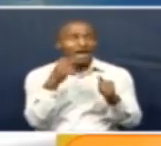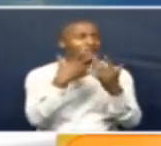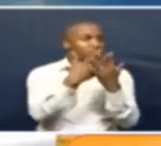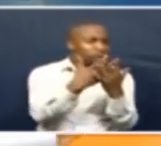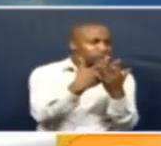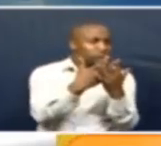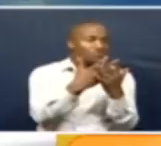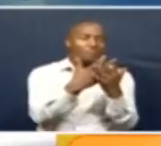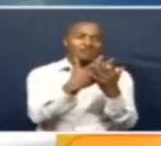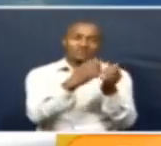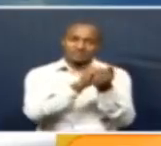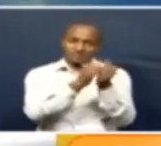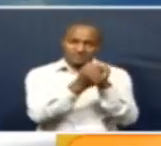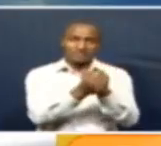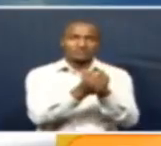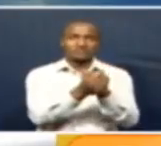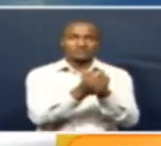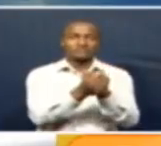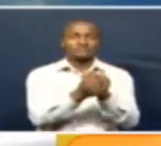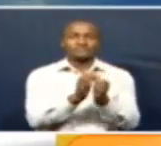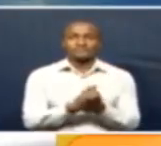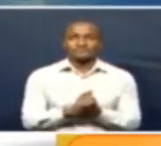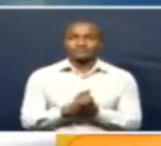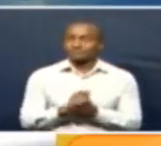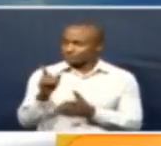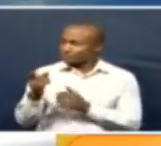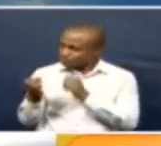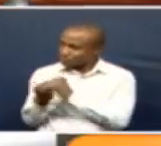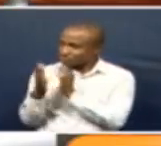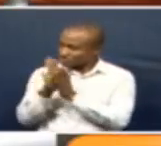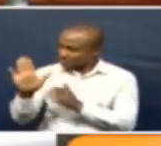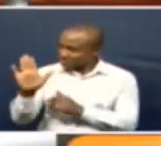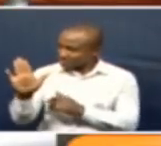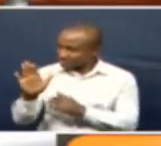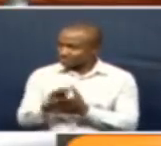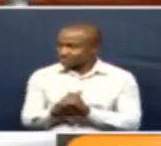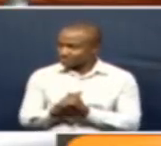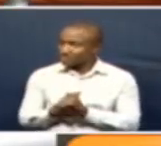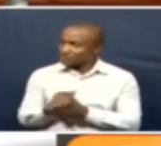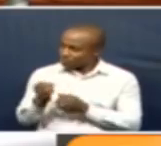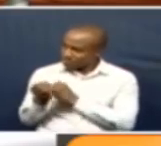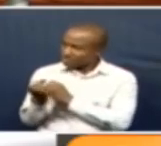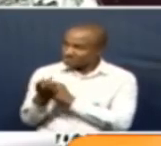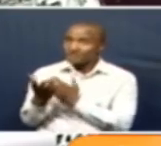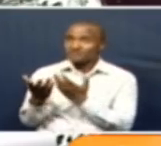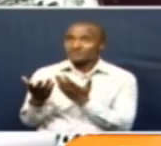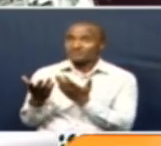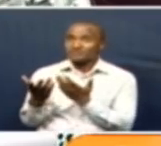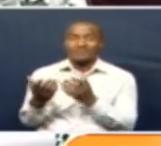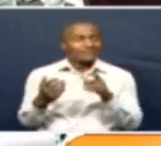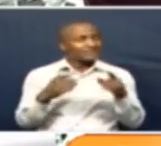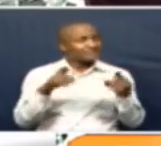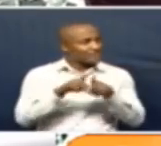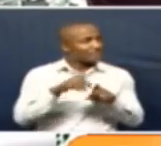but unapata huyo mtu wako humble na ako ready kuchange. Na huwa unawaeleza hadithi yako. Huo unawaambia kwamba hata kuhubiri every